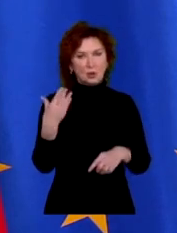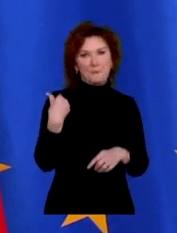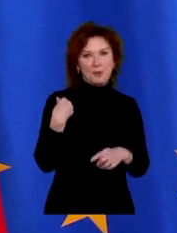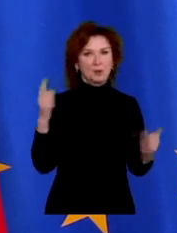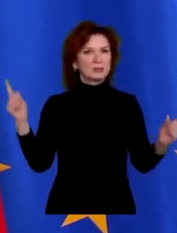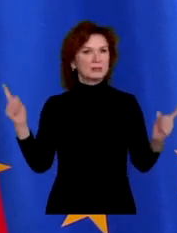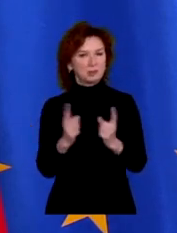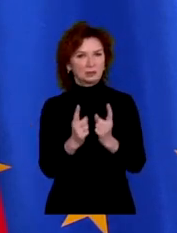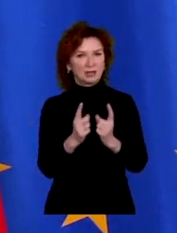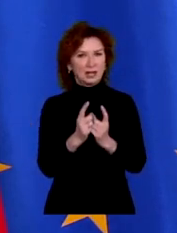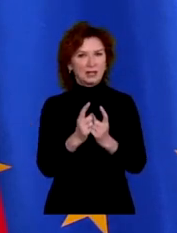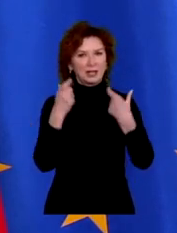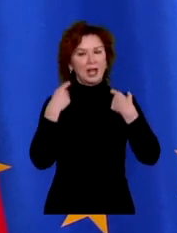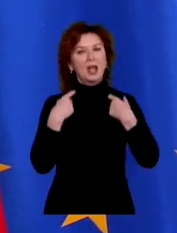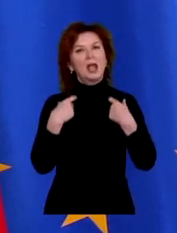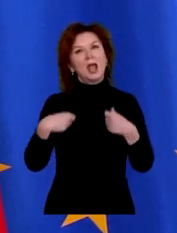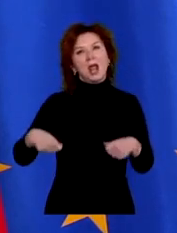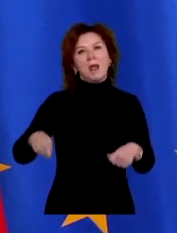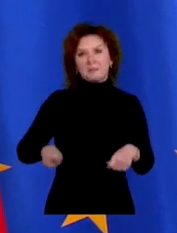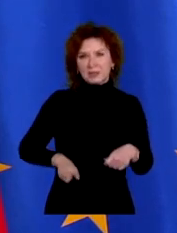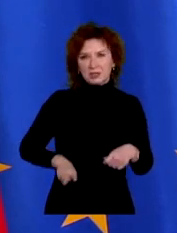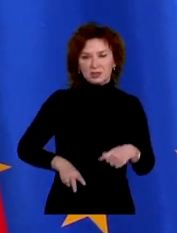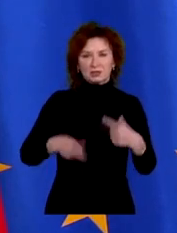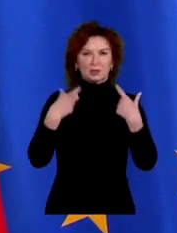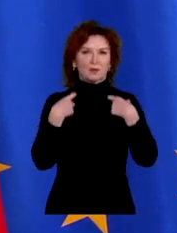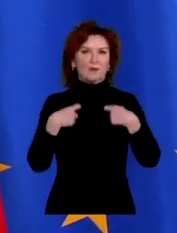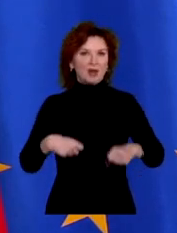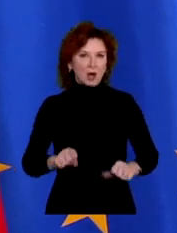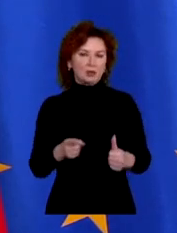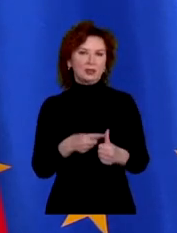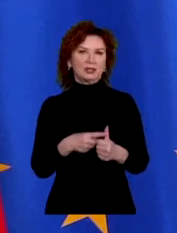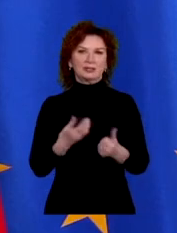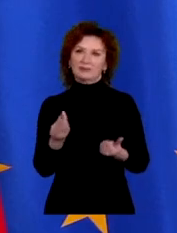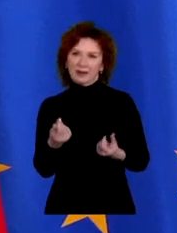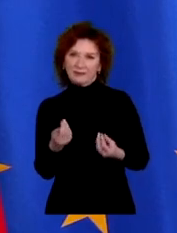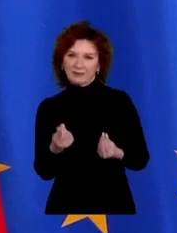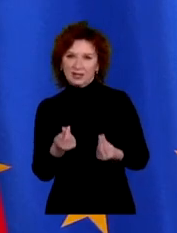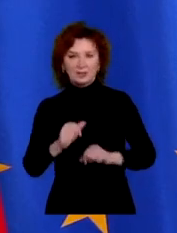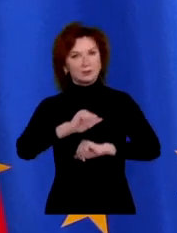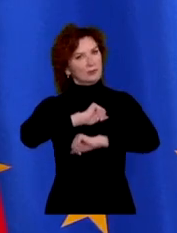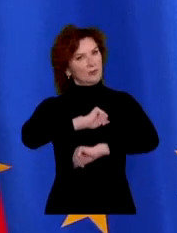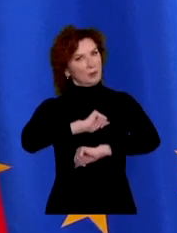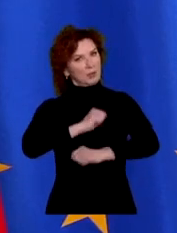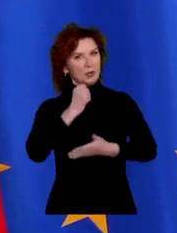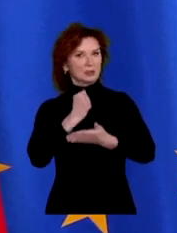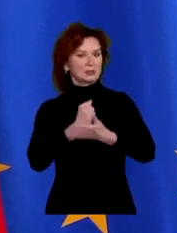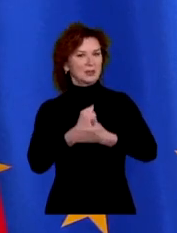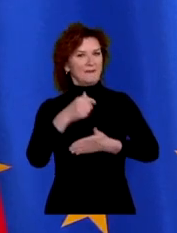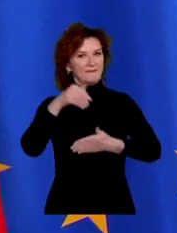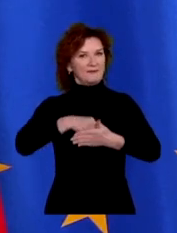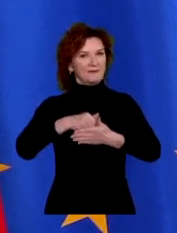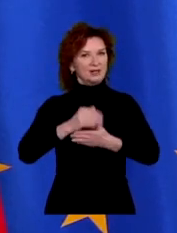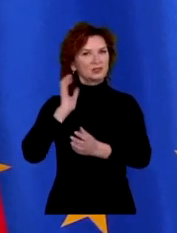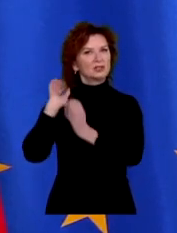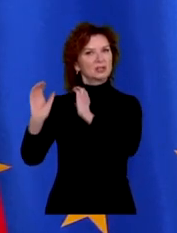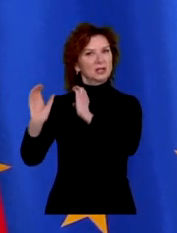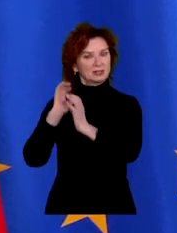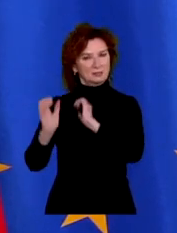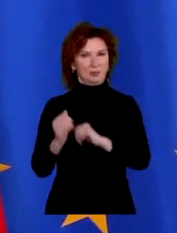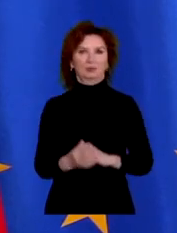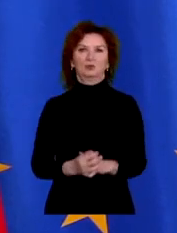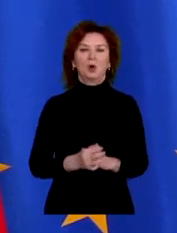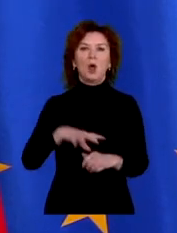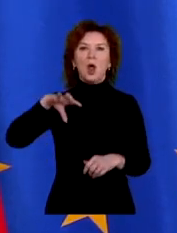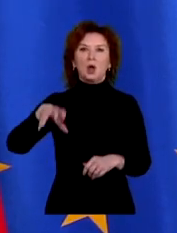rolnictwa Grupy Wyszehradzkiej, ministrów finansów, obrony, spraw wewnętrznych czy transportu. Pokazuje to, że Grupa Wyszehradzka jest